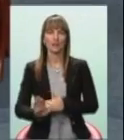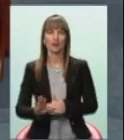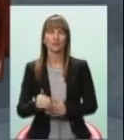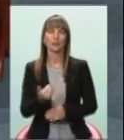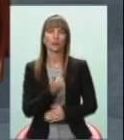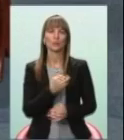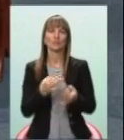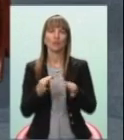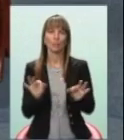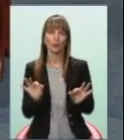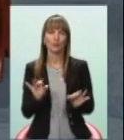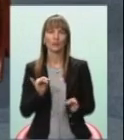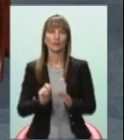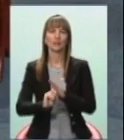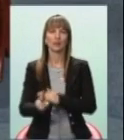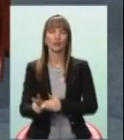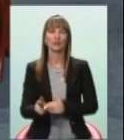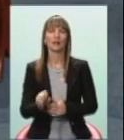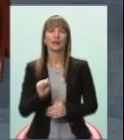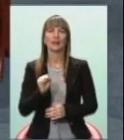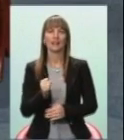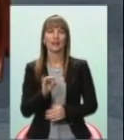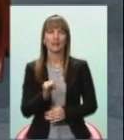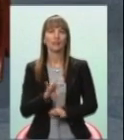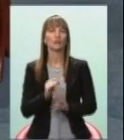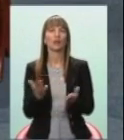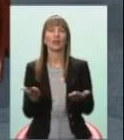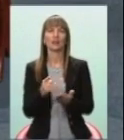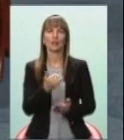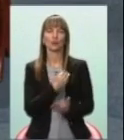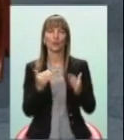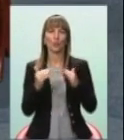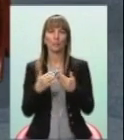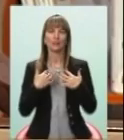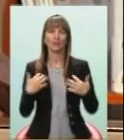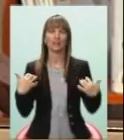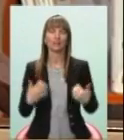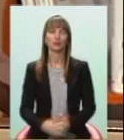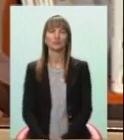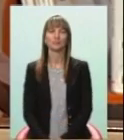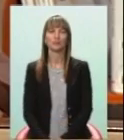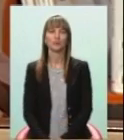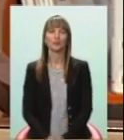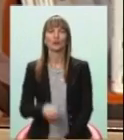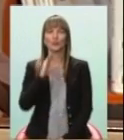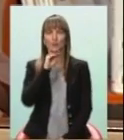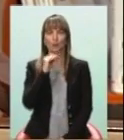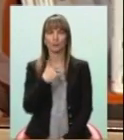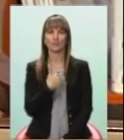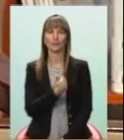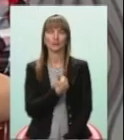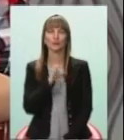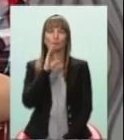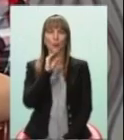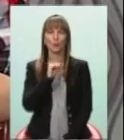хочуть свободи, волі і тікають. А взагалі, яких би ти ще хотіла, можливо, домашніх тваринок? Собачку.